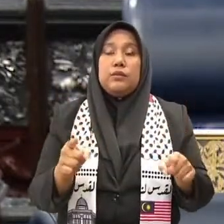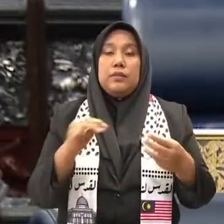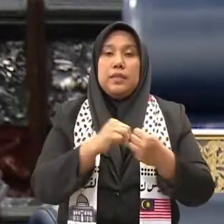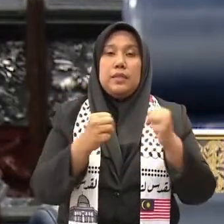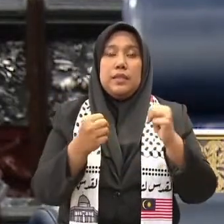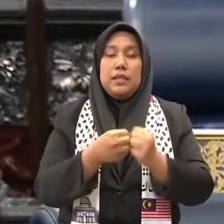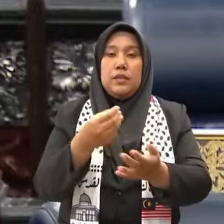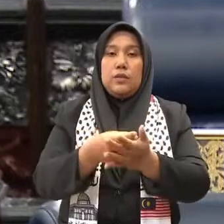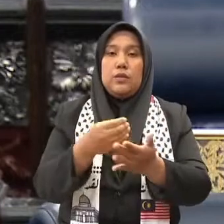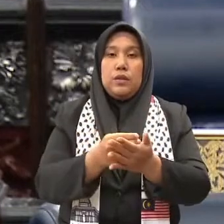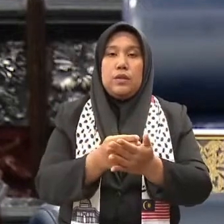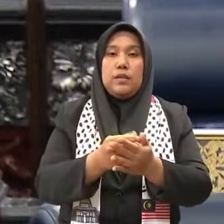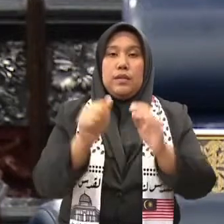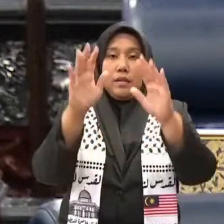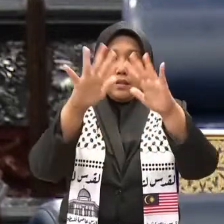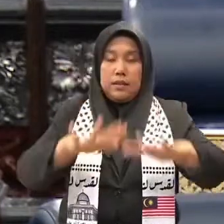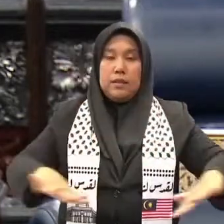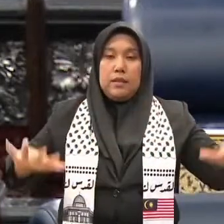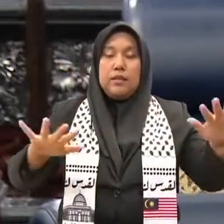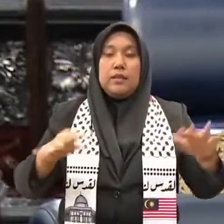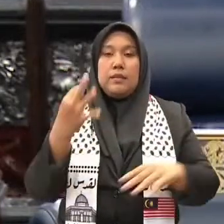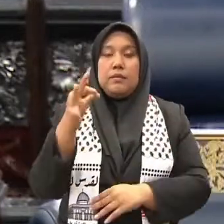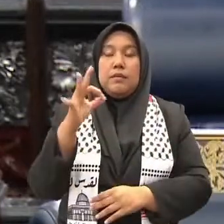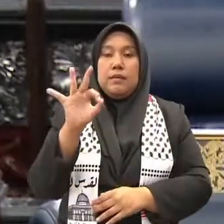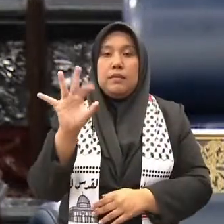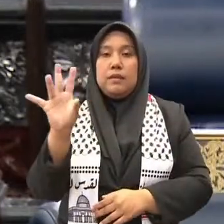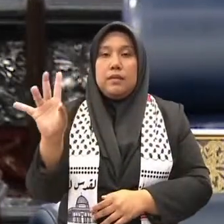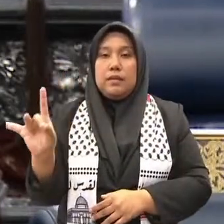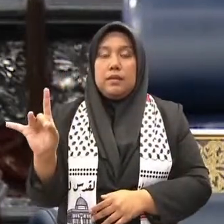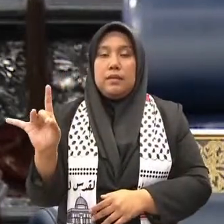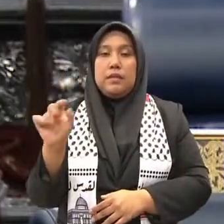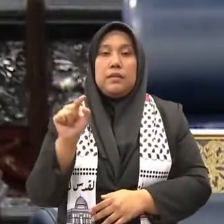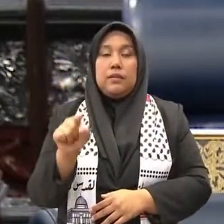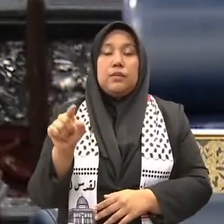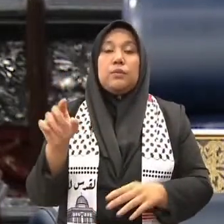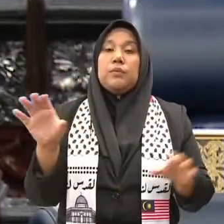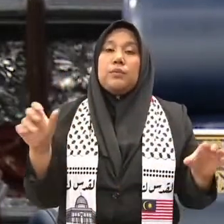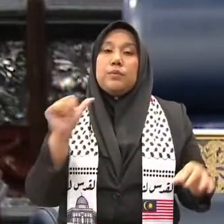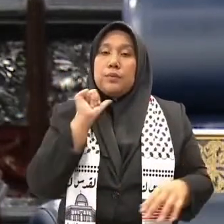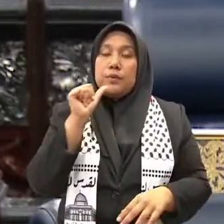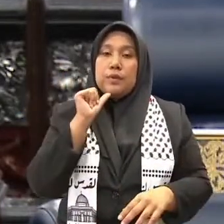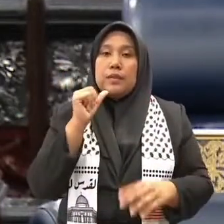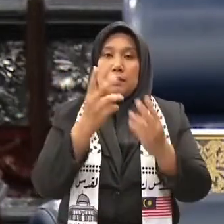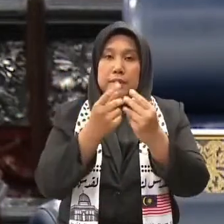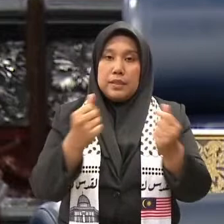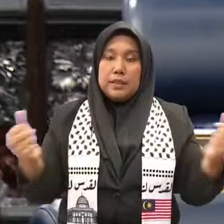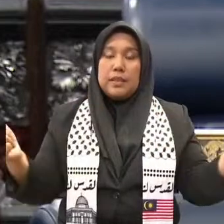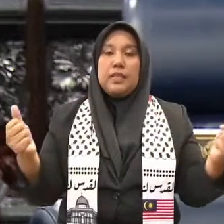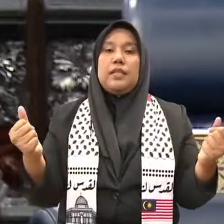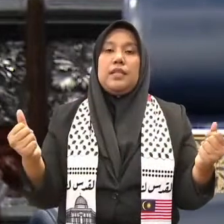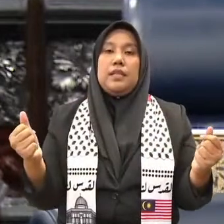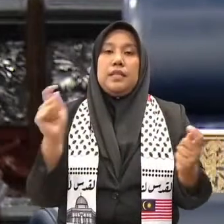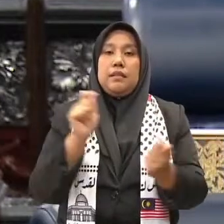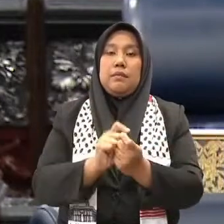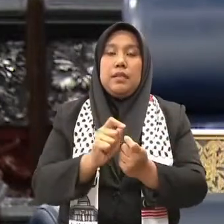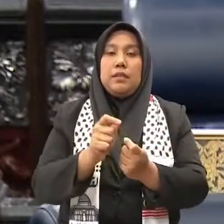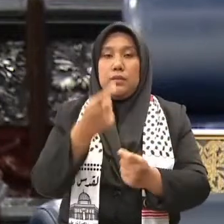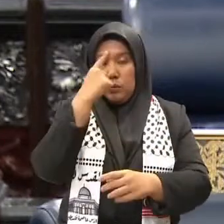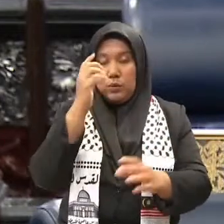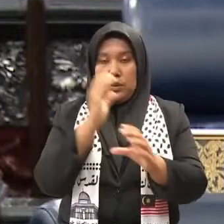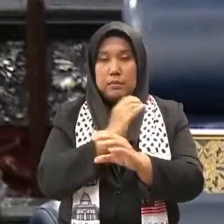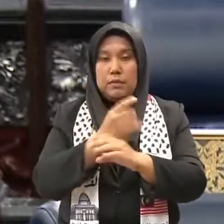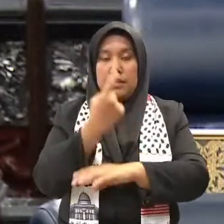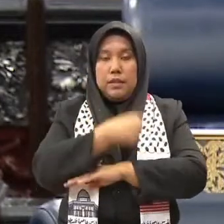1998 kera bukan merupakan penyelesai yang tepat untuk cabaran yang hadapi pada hari ini